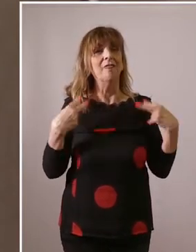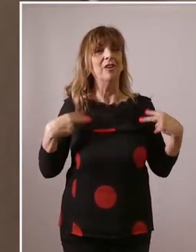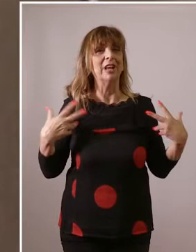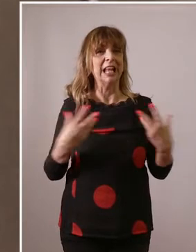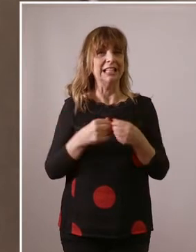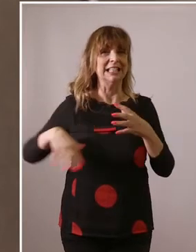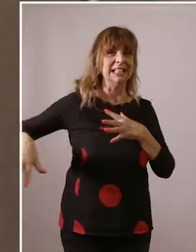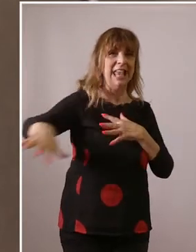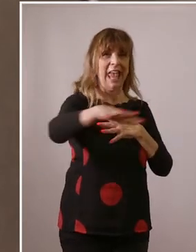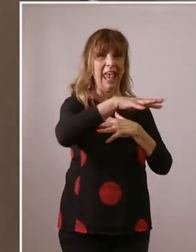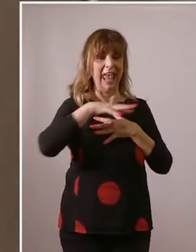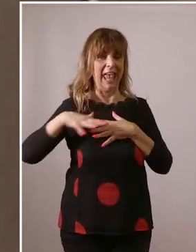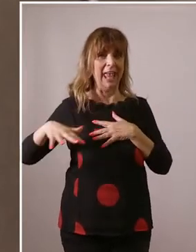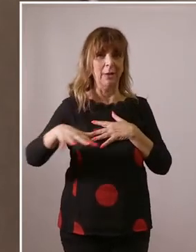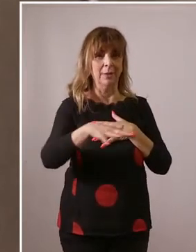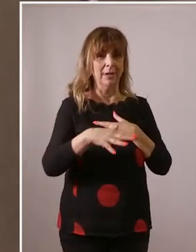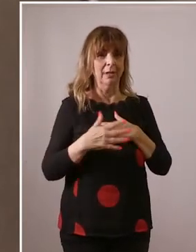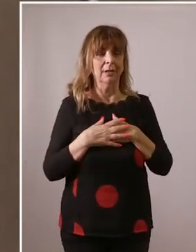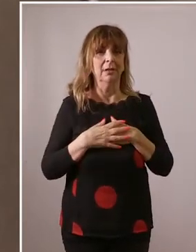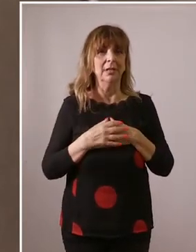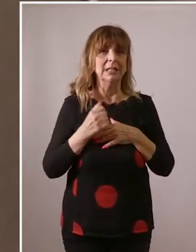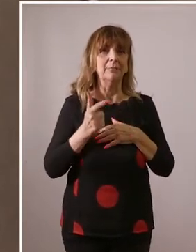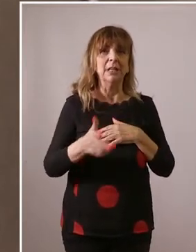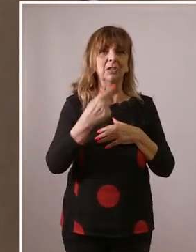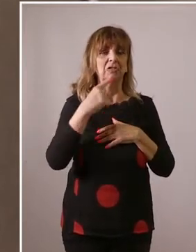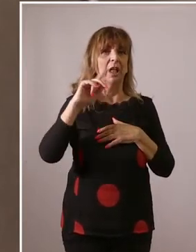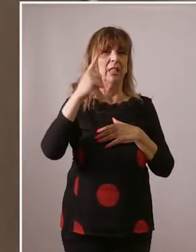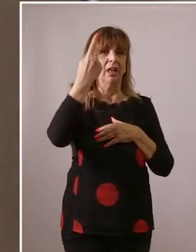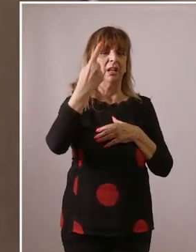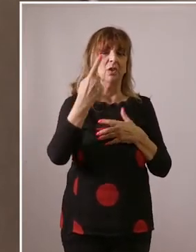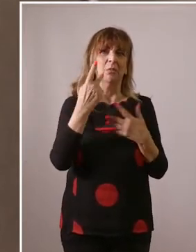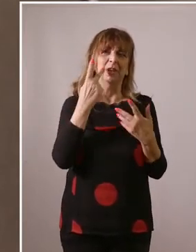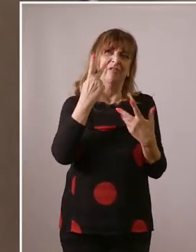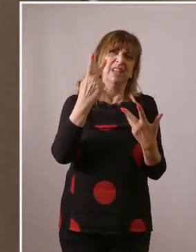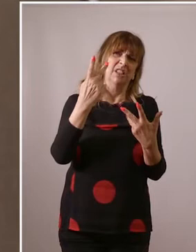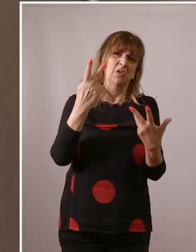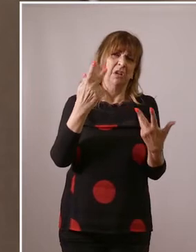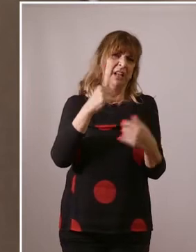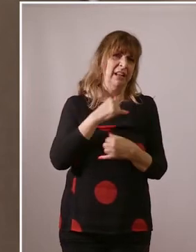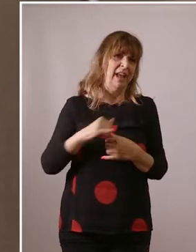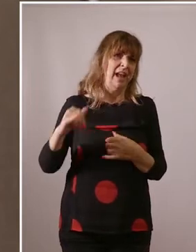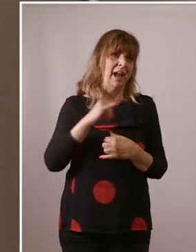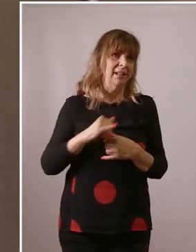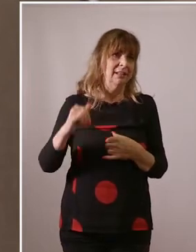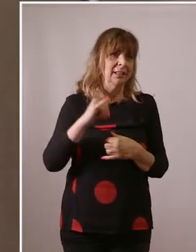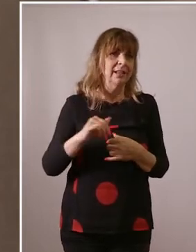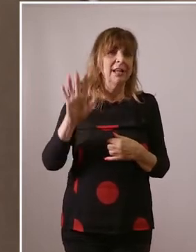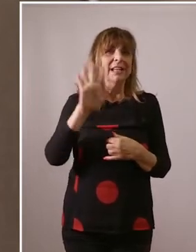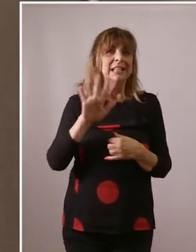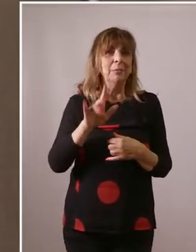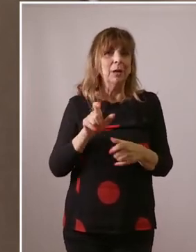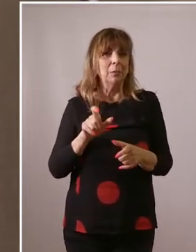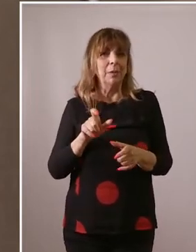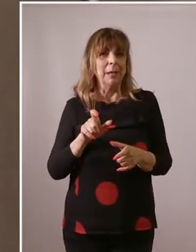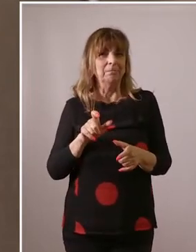molto spesso sia del diritto una visione negativa il diritto viene vissuto come una sorta di tranello che